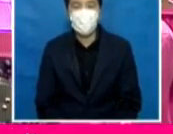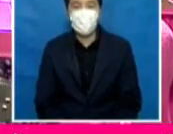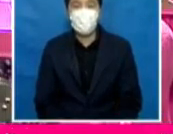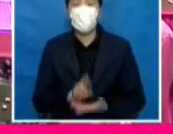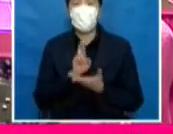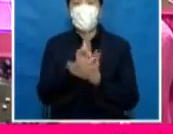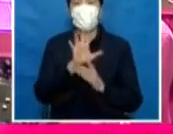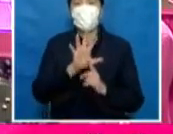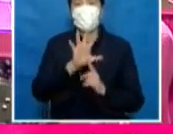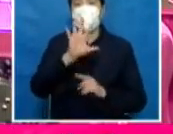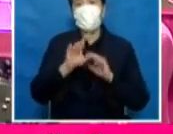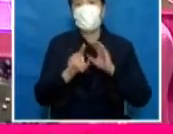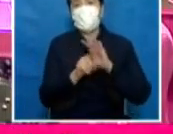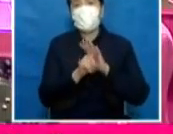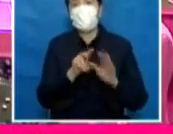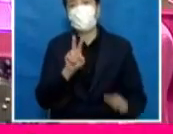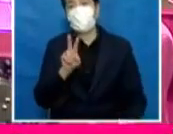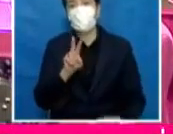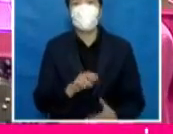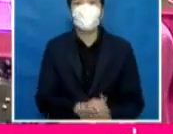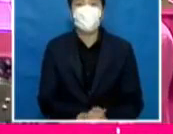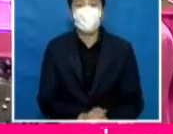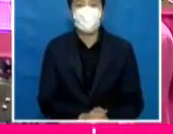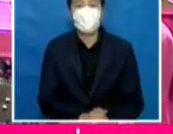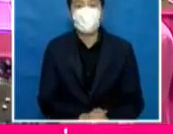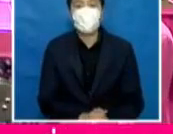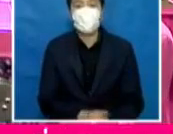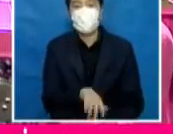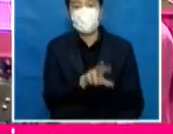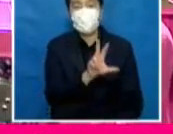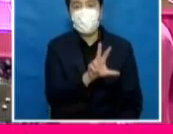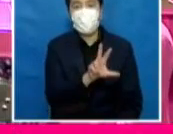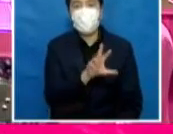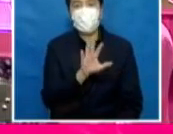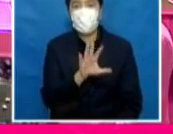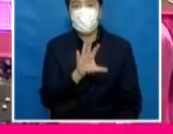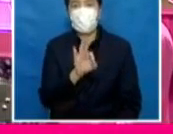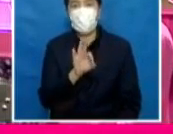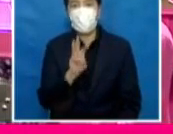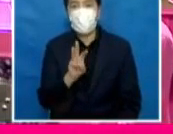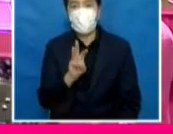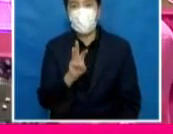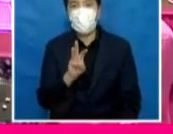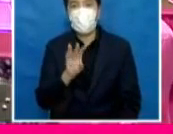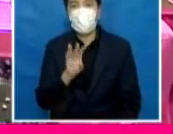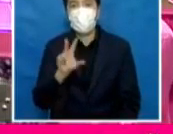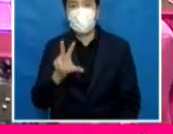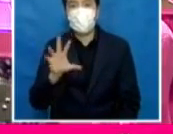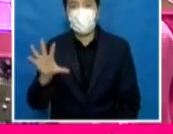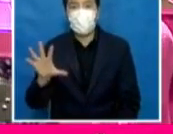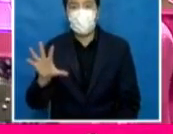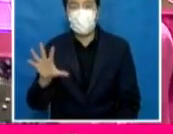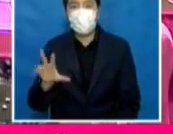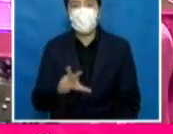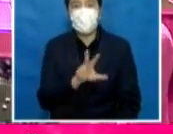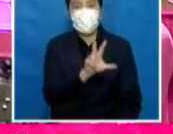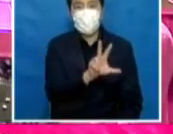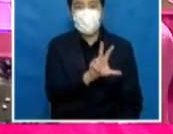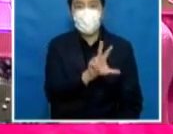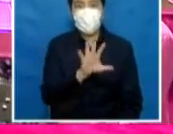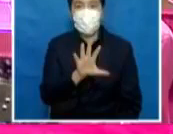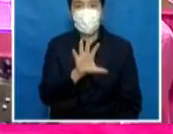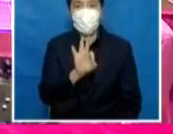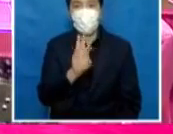อันดับที่5หมุนครั้งที่2เลขที่ออก3 5 9 6 8 3 5